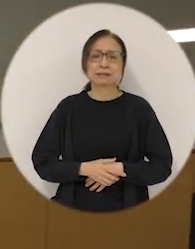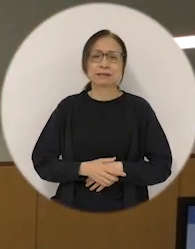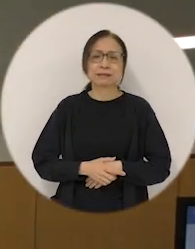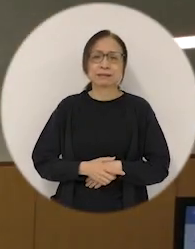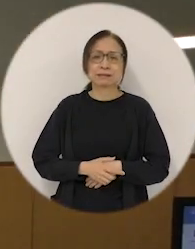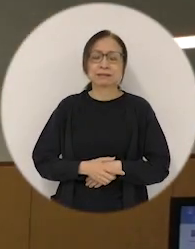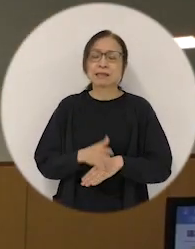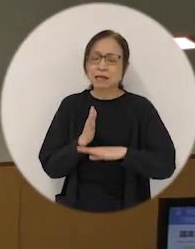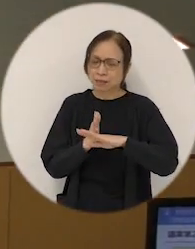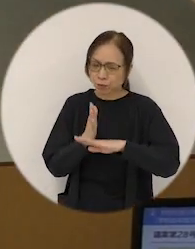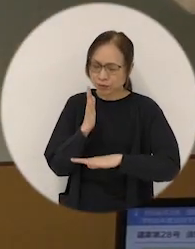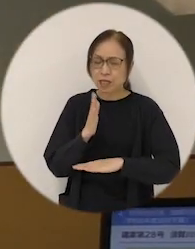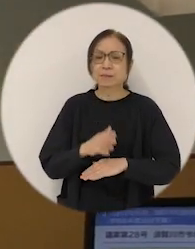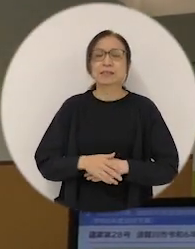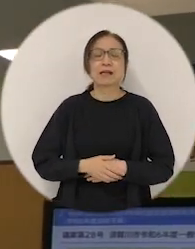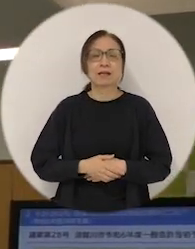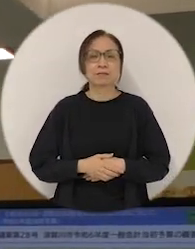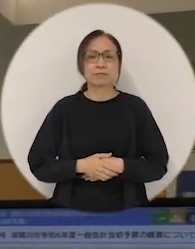ありがとうございます。